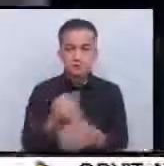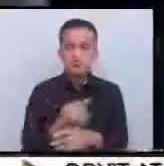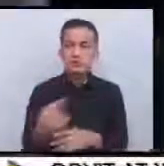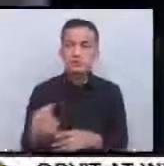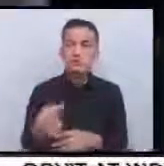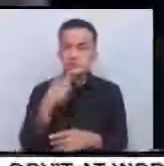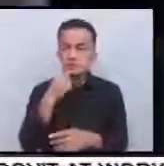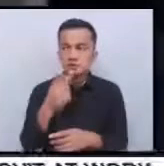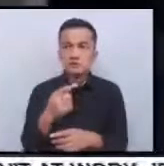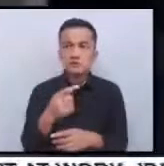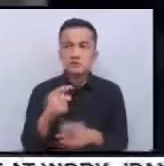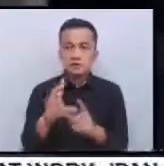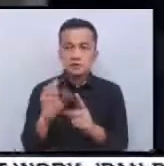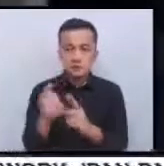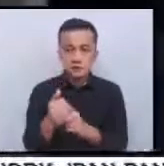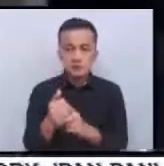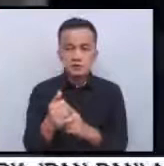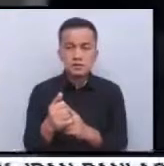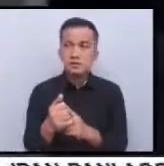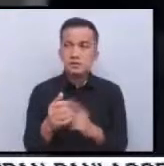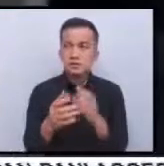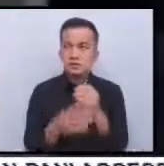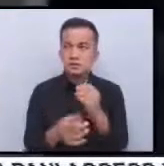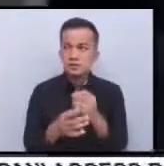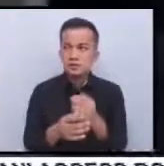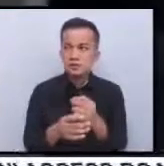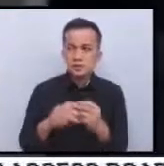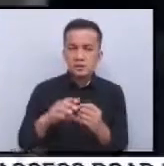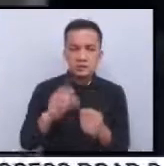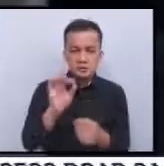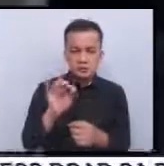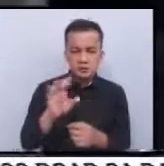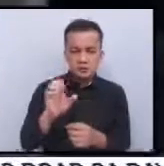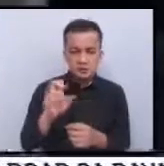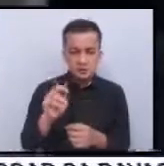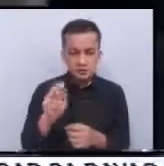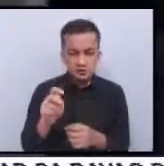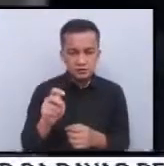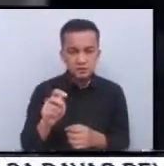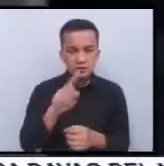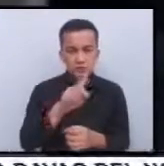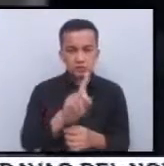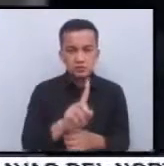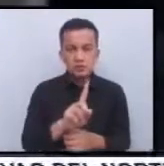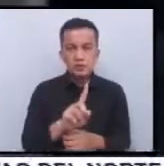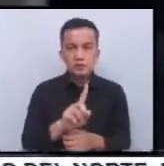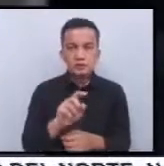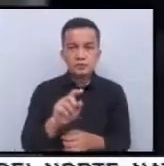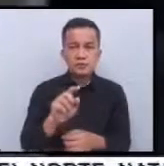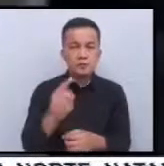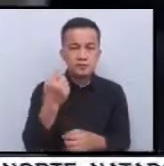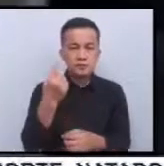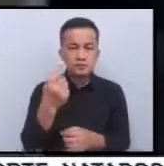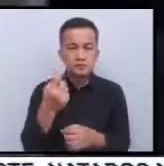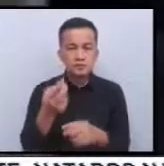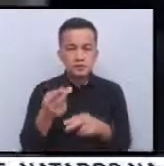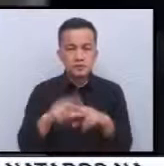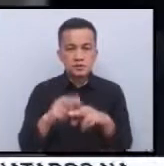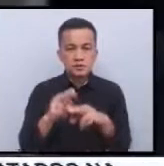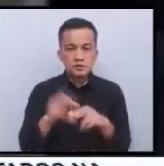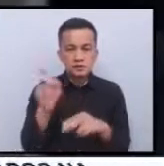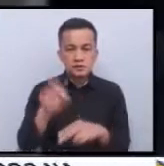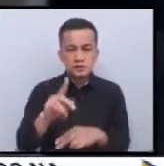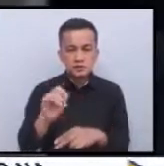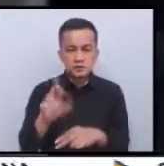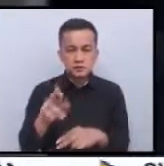mga kumpanya ng langis na sa 80 centavos hanggang 1 peso ang ipatutupad na taas presyo sa kada litro ng gasolina, habang 50